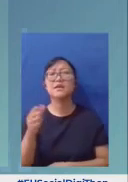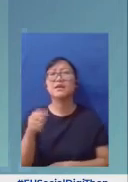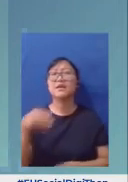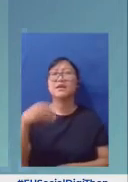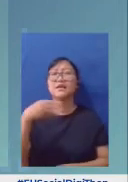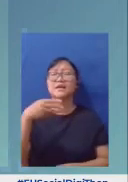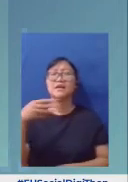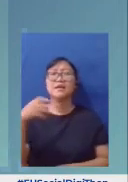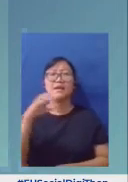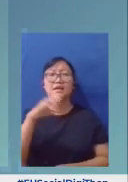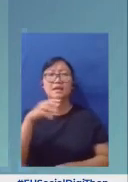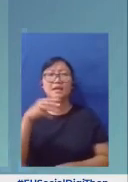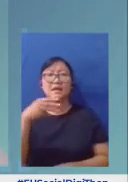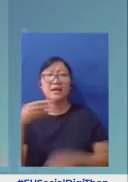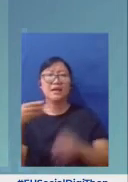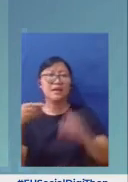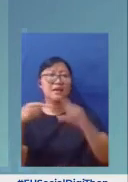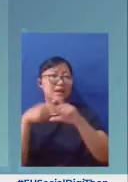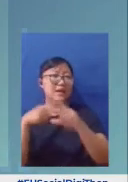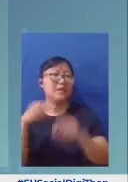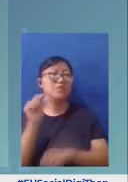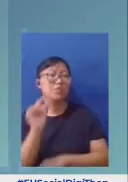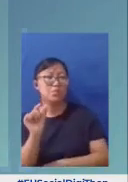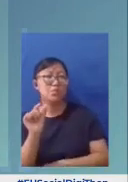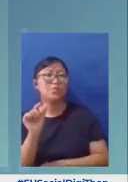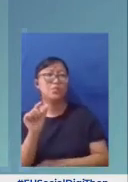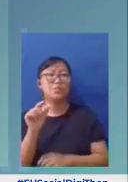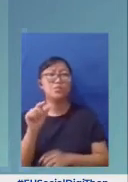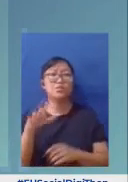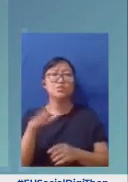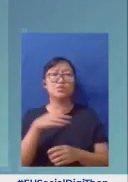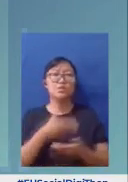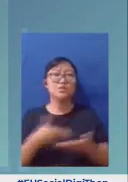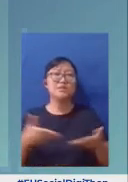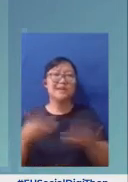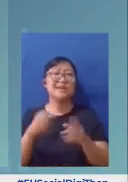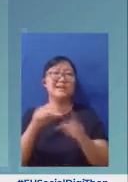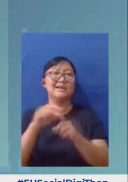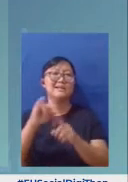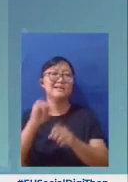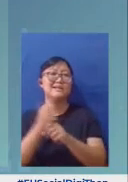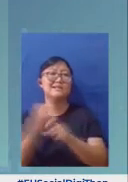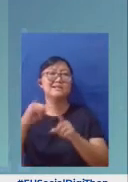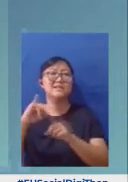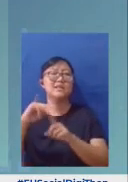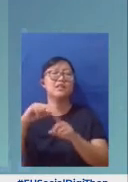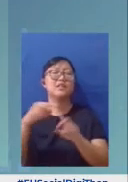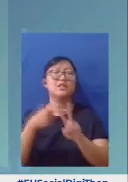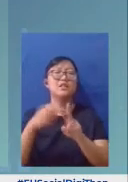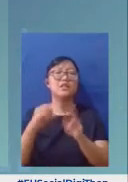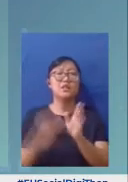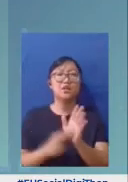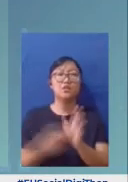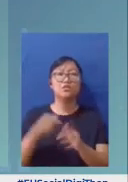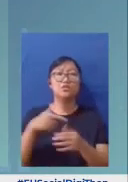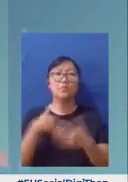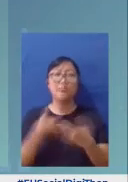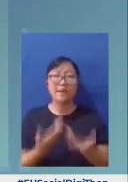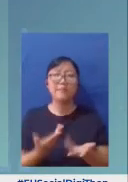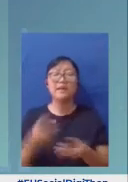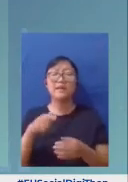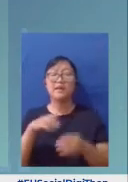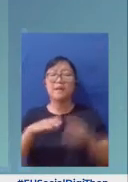apa lagi nih yang bisa digunakan atau yang bisa dilakukan oleh teman-teman berbasis teknologi dan inovatif untuk menolong